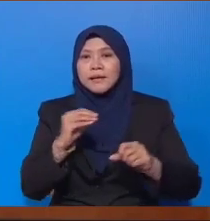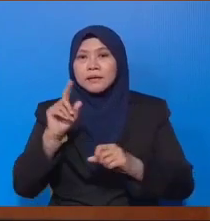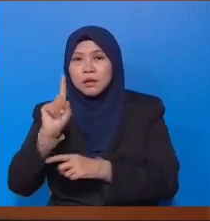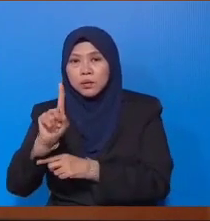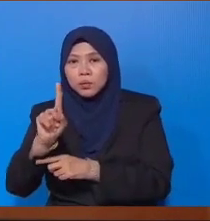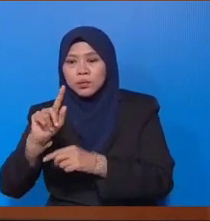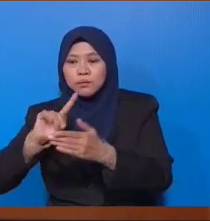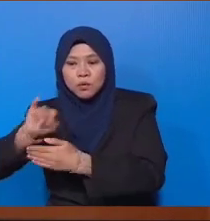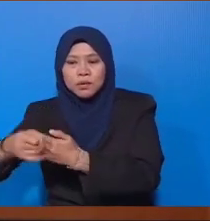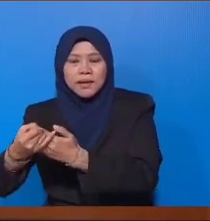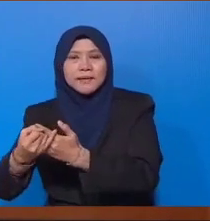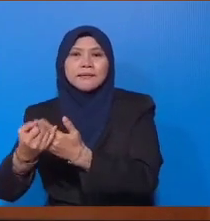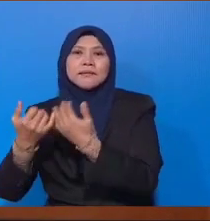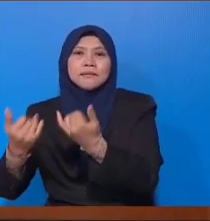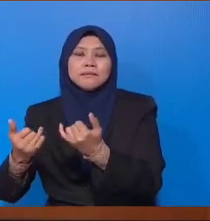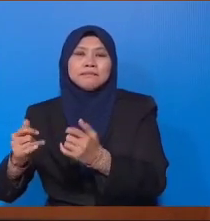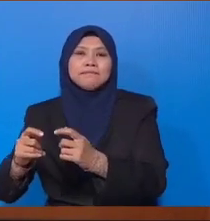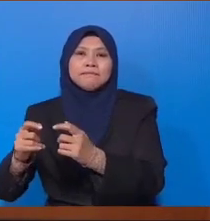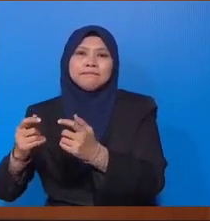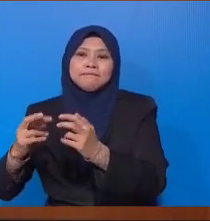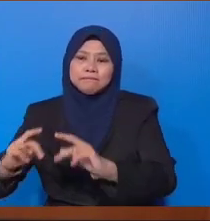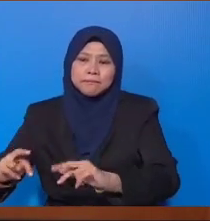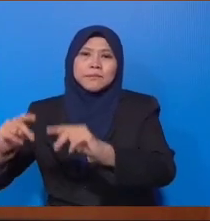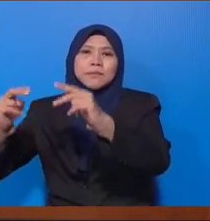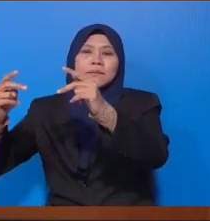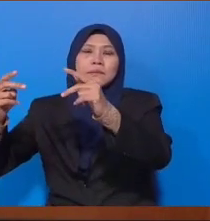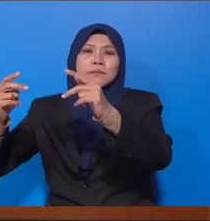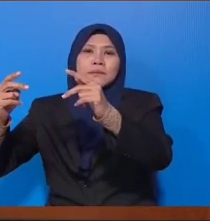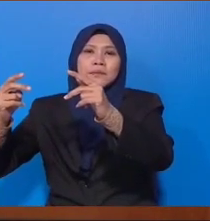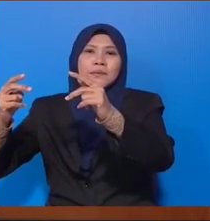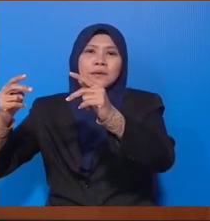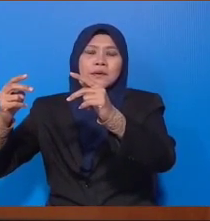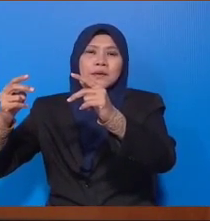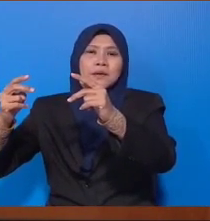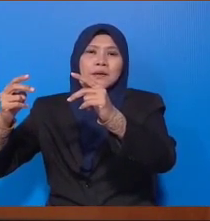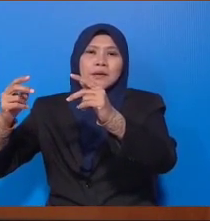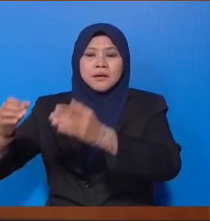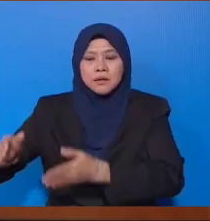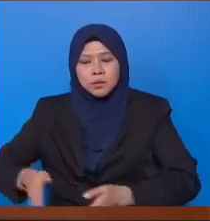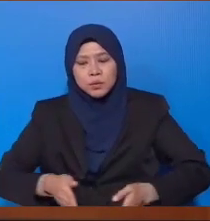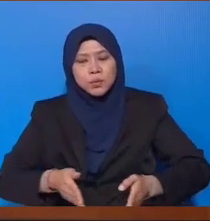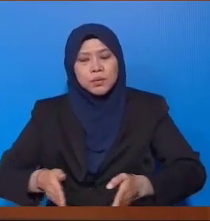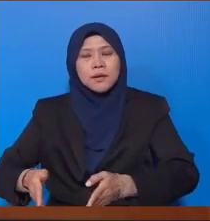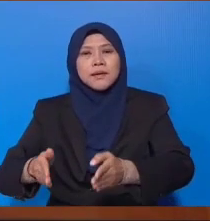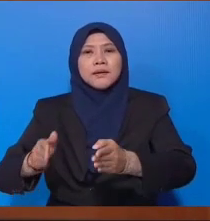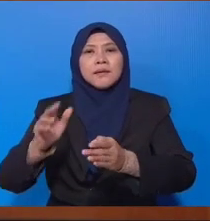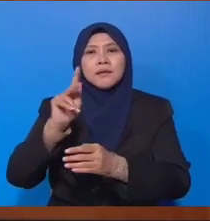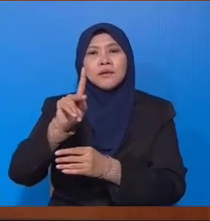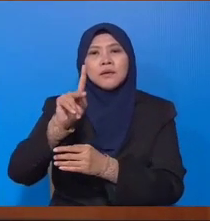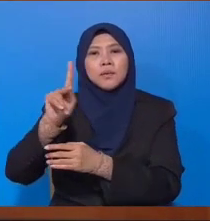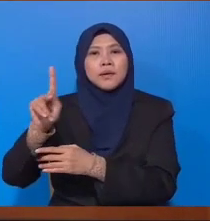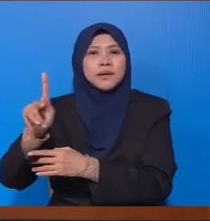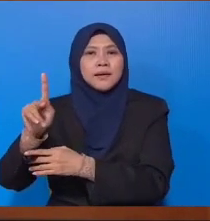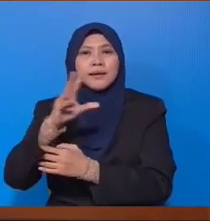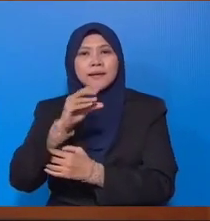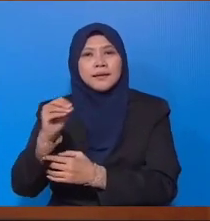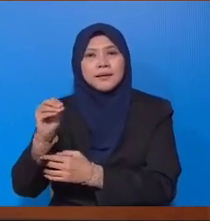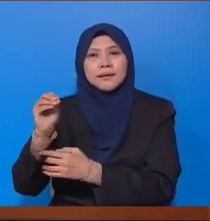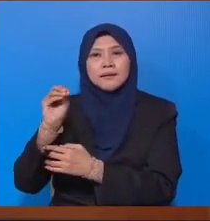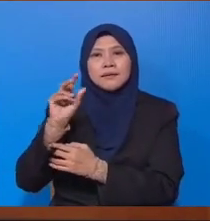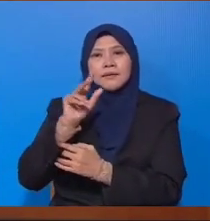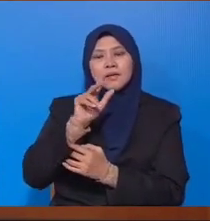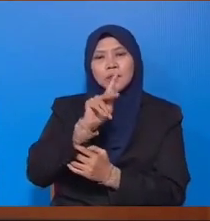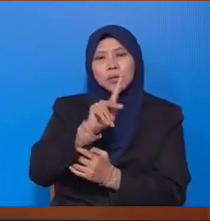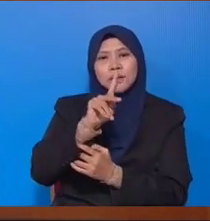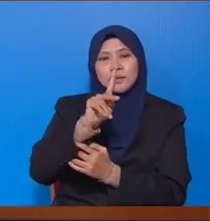peringkat perolehan yaitu yang melibatkan pembinaan lawyer di sungai pahit Kuala krai dan juga Sungai pekalen